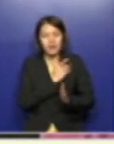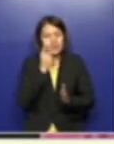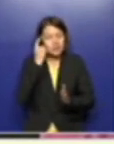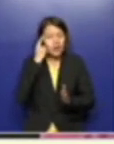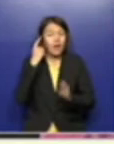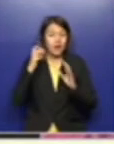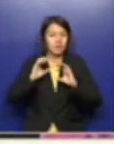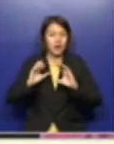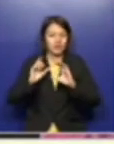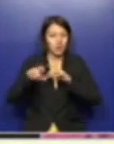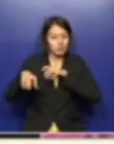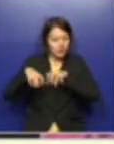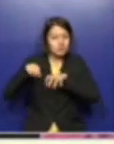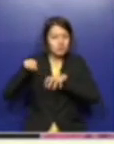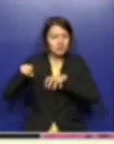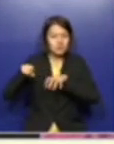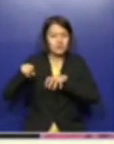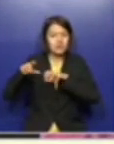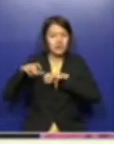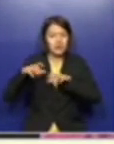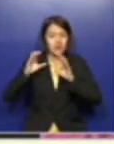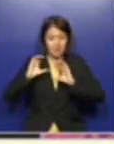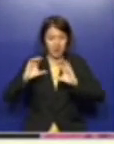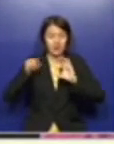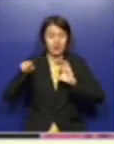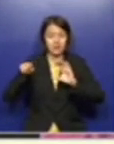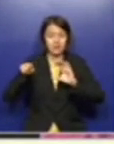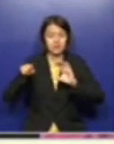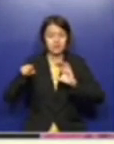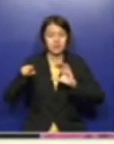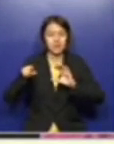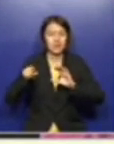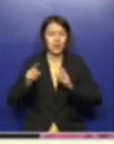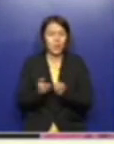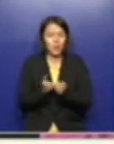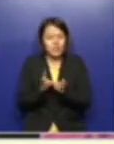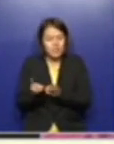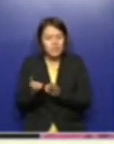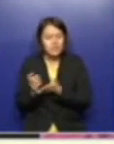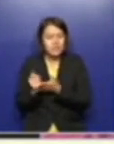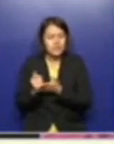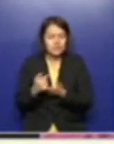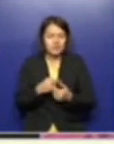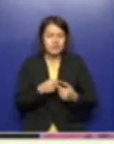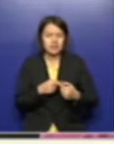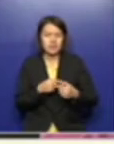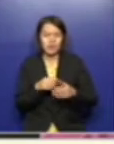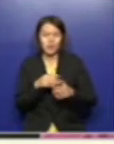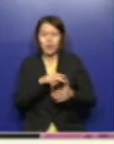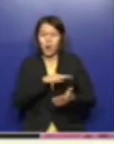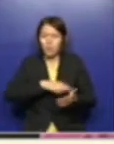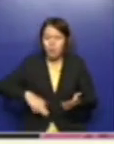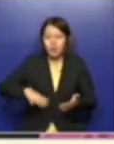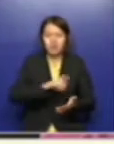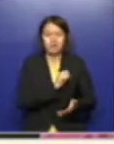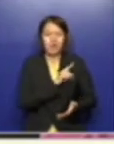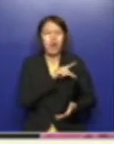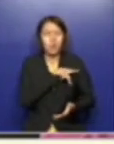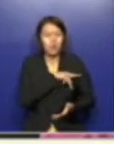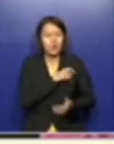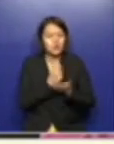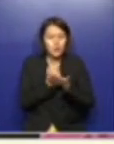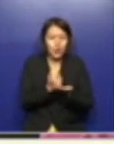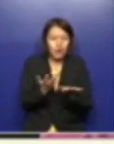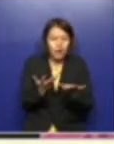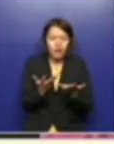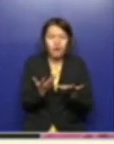ลโดยรัฐบาลชุดนี้จะมีการเยียวยาด้านจิตใจของชาวพุทธอย่างไรขอทราบ